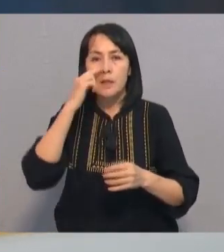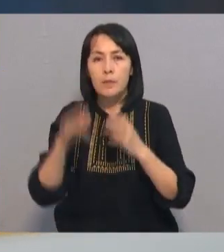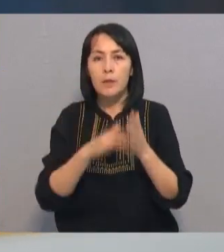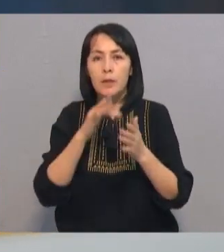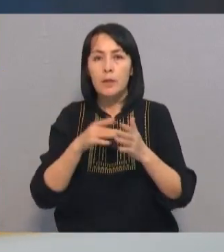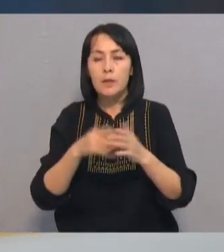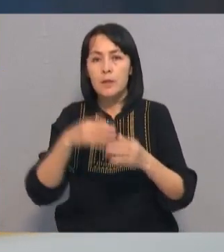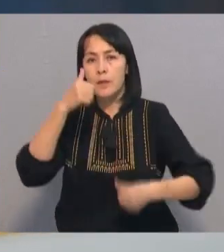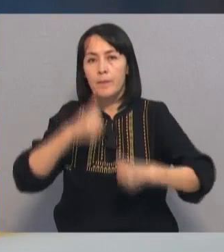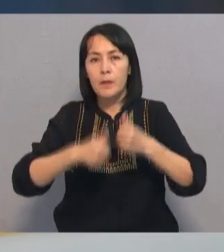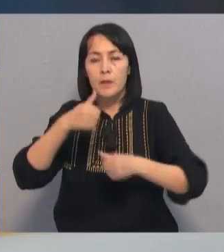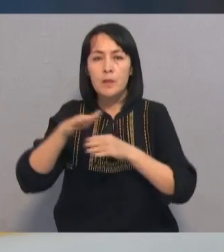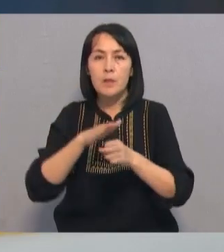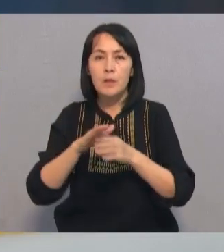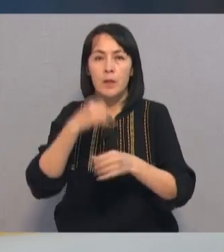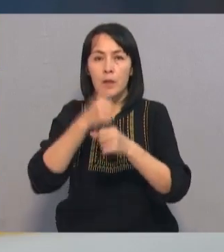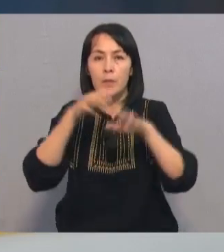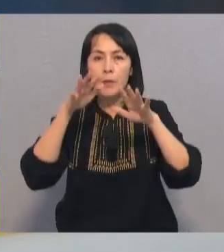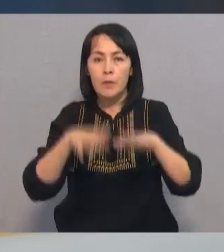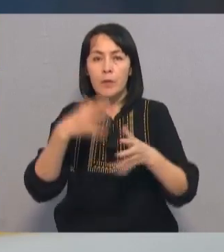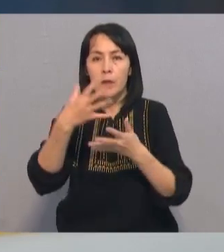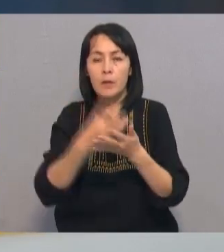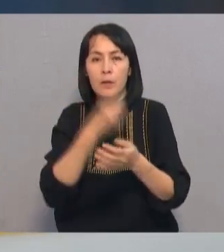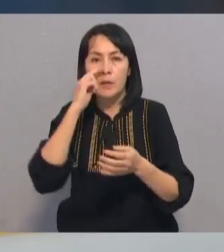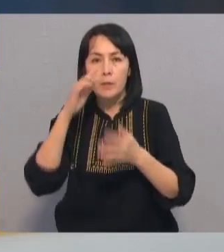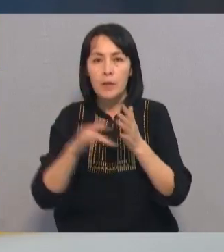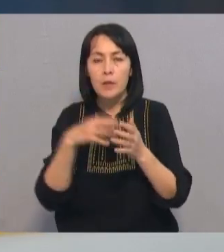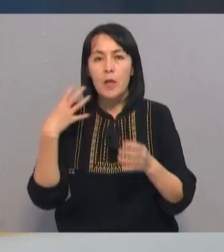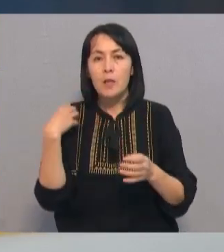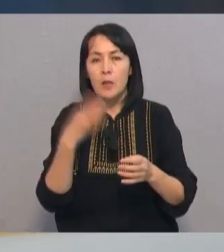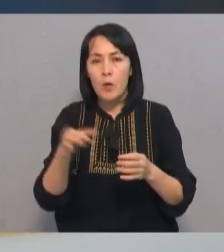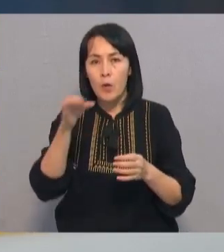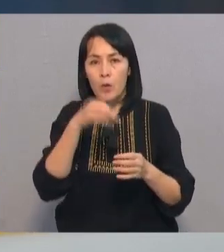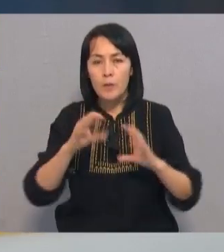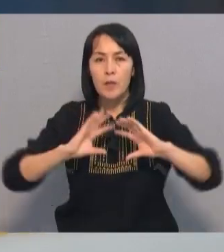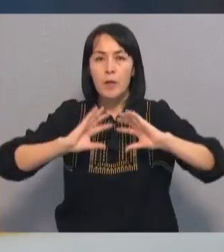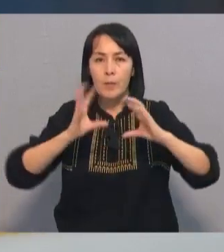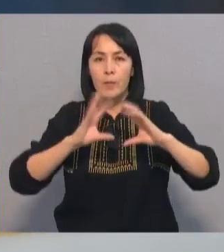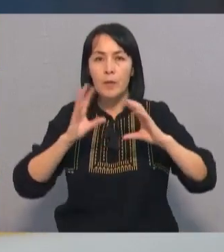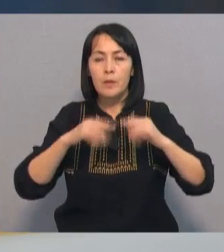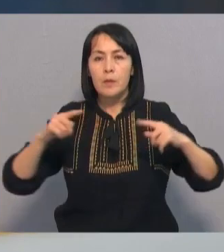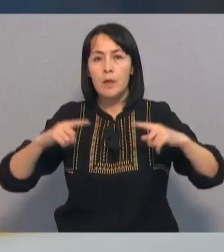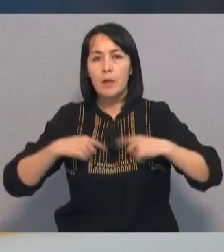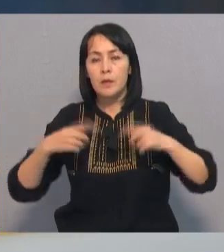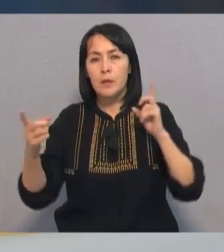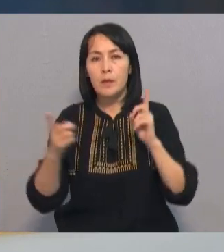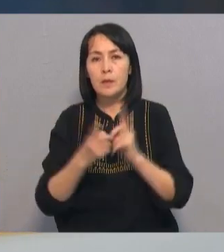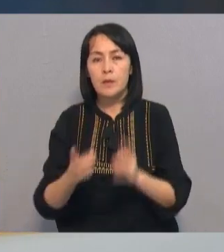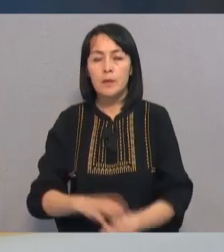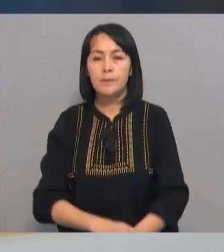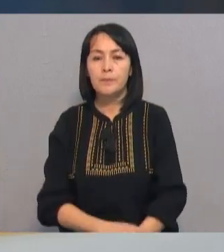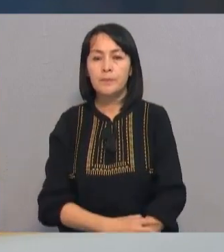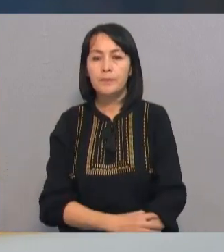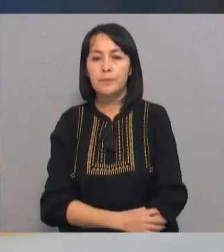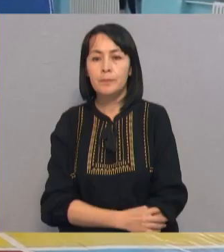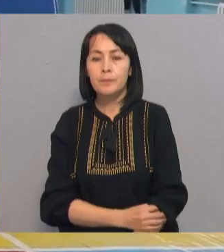қаласының ашық біріншілігі өтті. Бас жүлдеге үмітті Шымкент қаласы мен Қызылорда облысының волейболшылары ақтық бәсекеде кездесті.